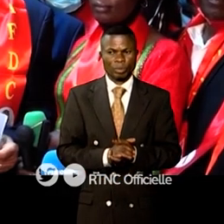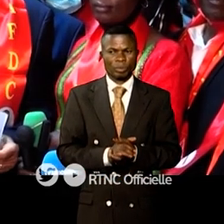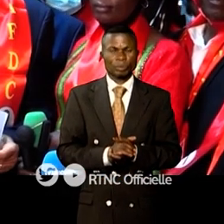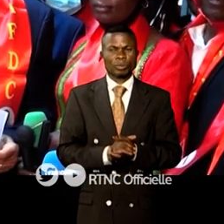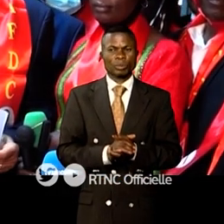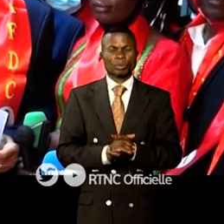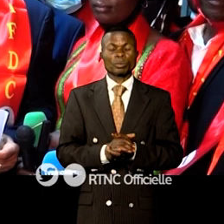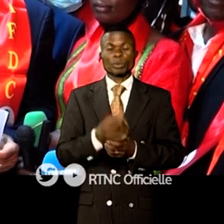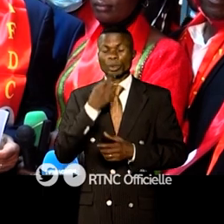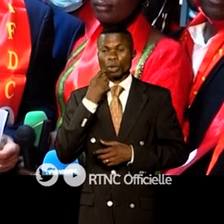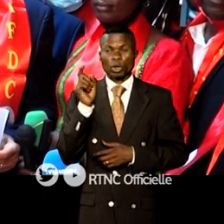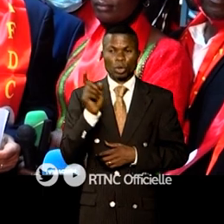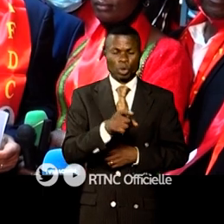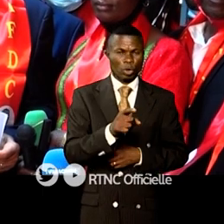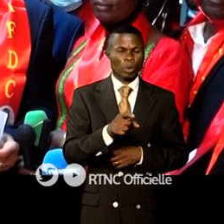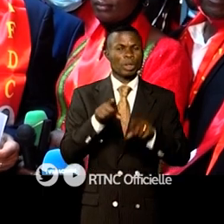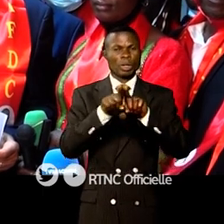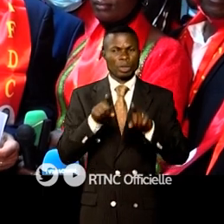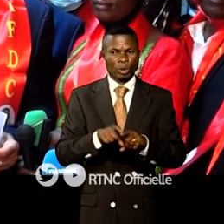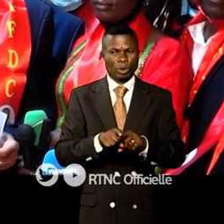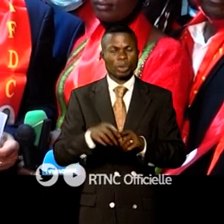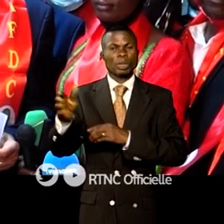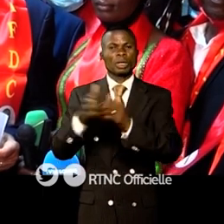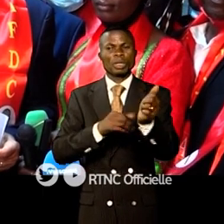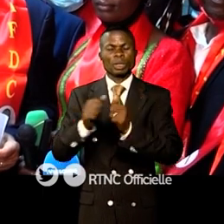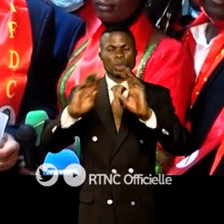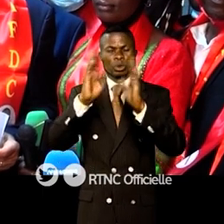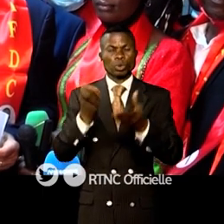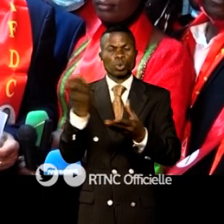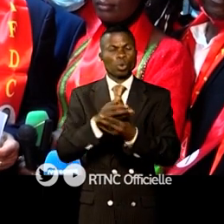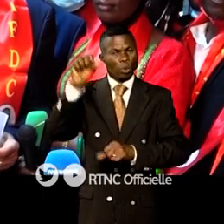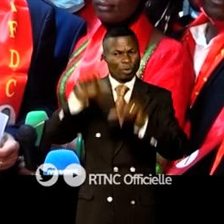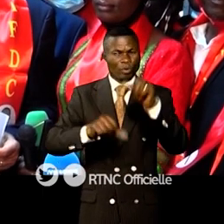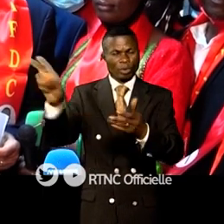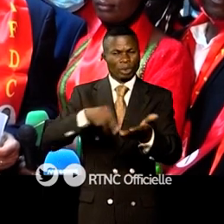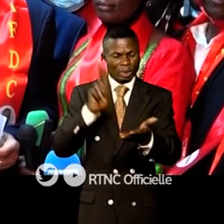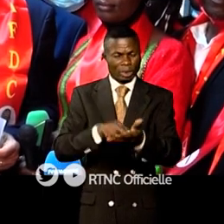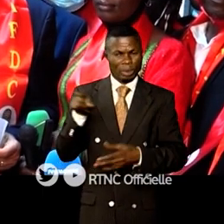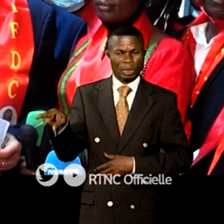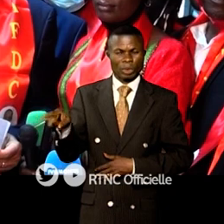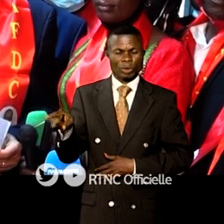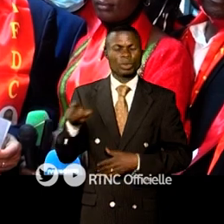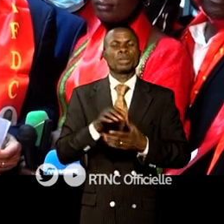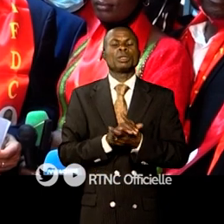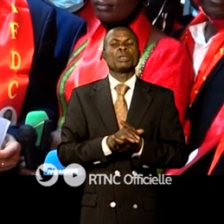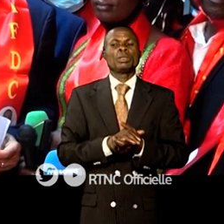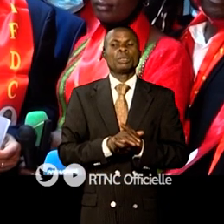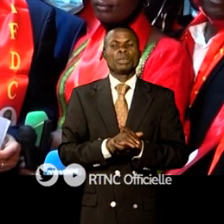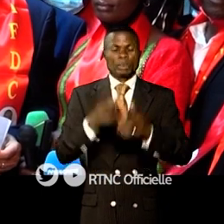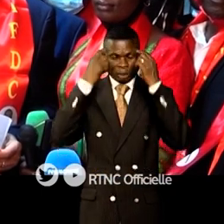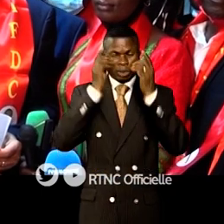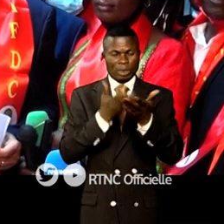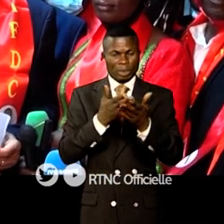et ordonné ainsi la destruction de tous les faux documents signés par ce dernier. Ces